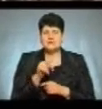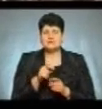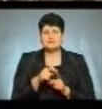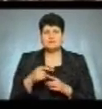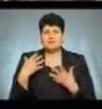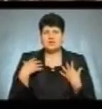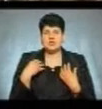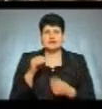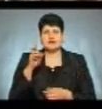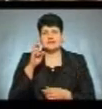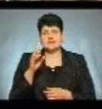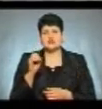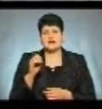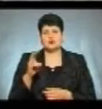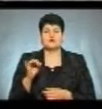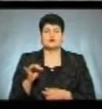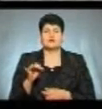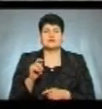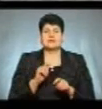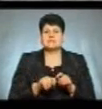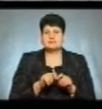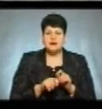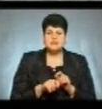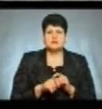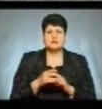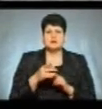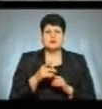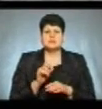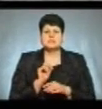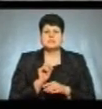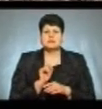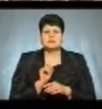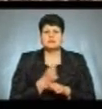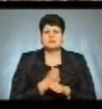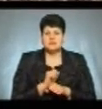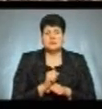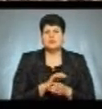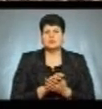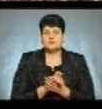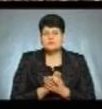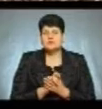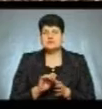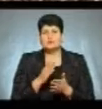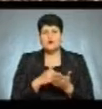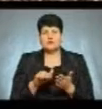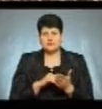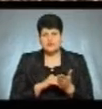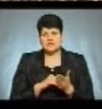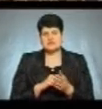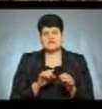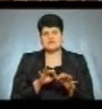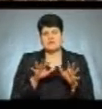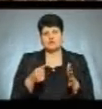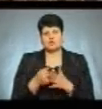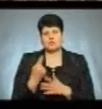начальника Держекоінспекції Едуарда Ференса, в екоінспекції зобов'язали товариство «Біобластер» ліквідувати звалище до 1